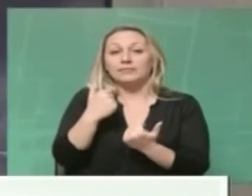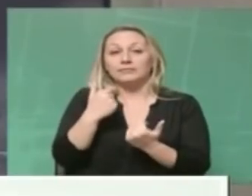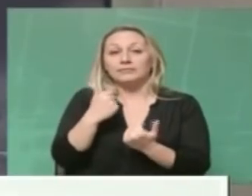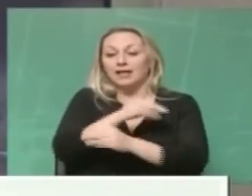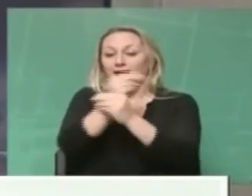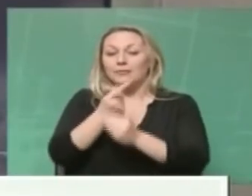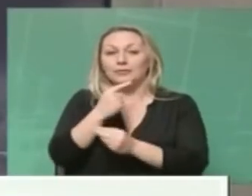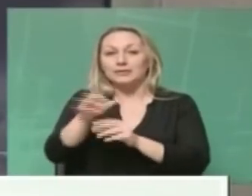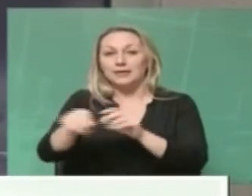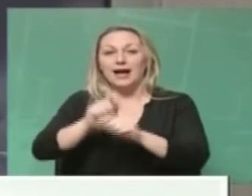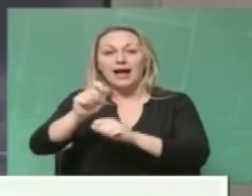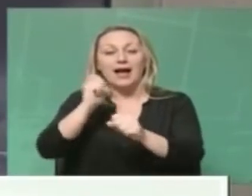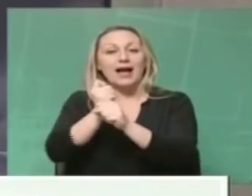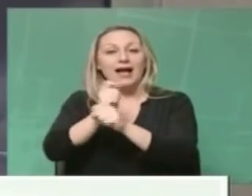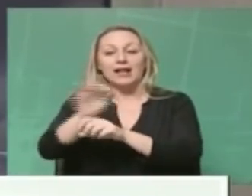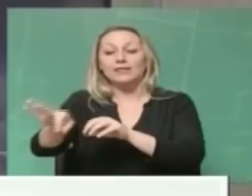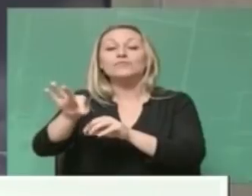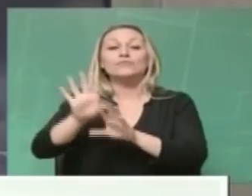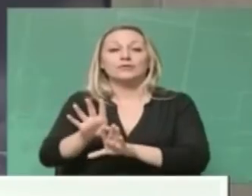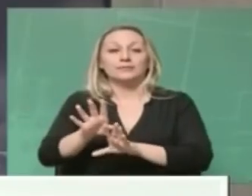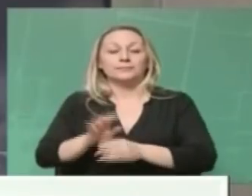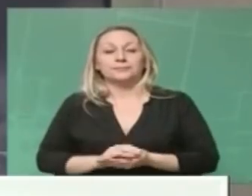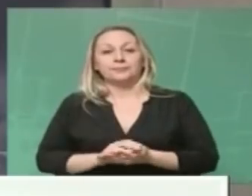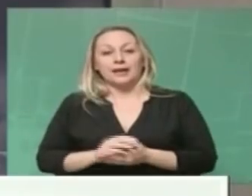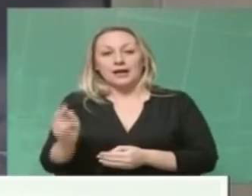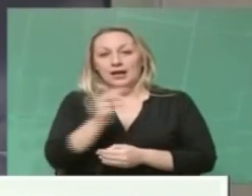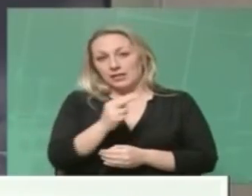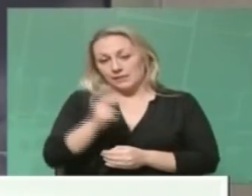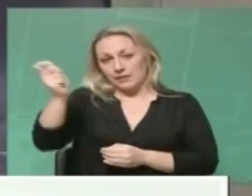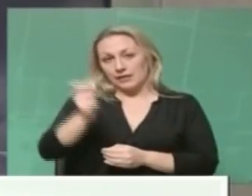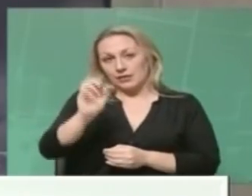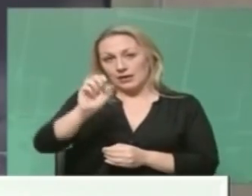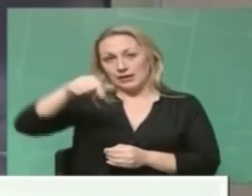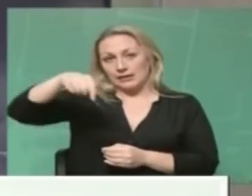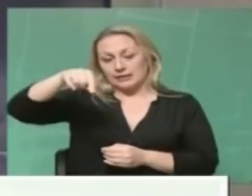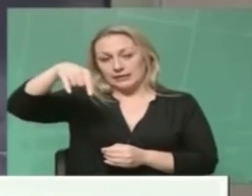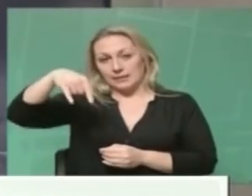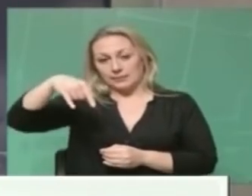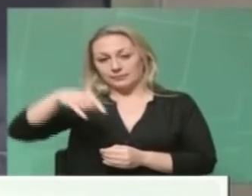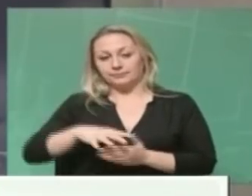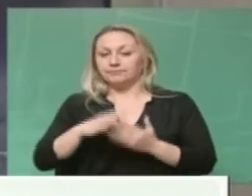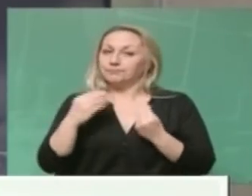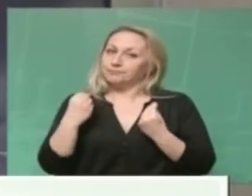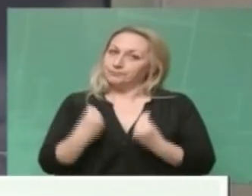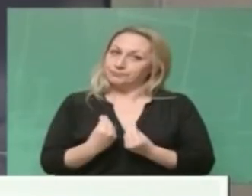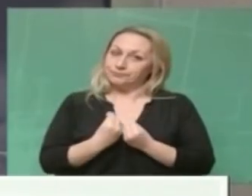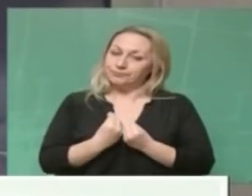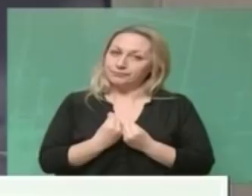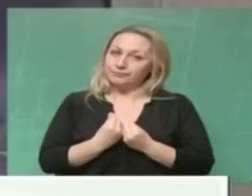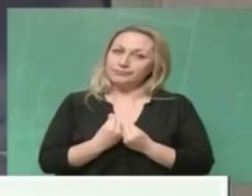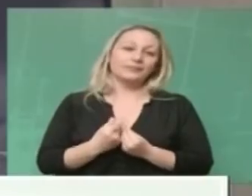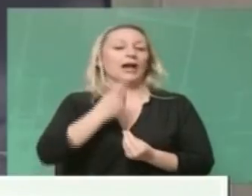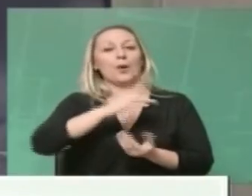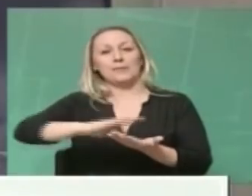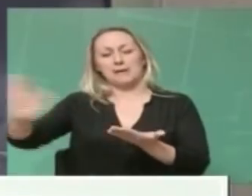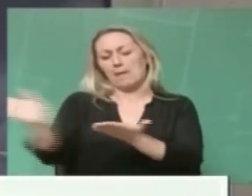Για το δάνειο από την ΕΤΕΠ. Ωραία. Για να μην είμαστε και, πώς το λένε,